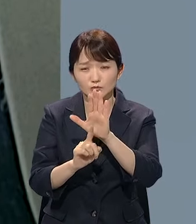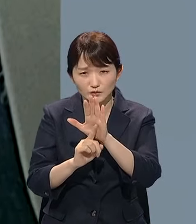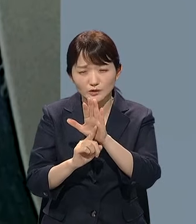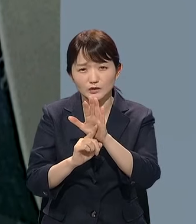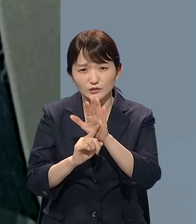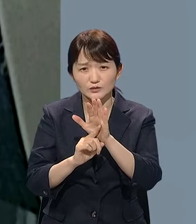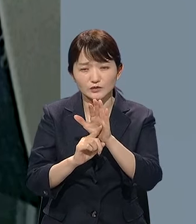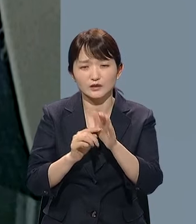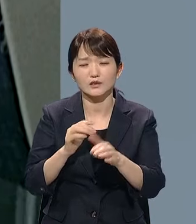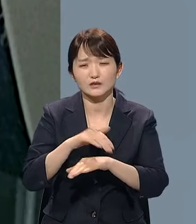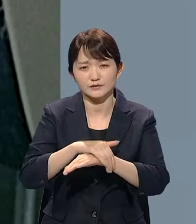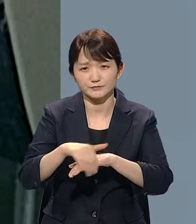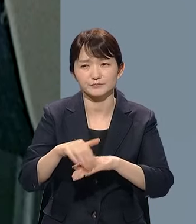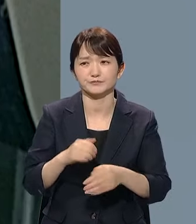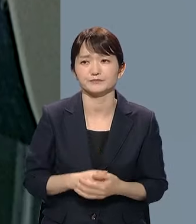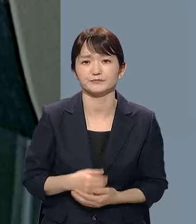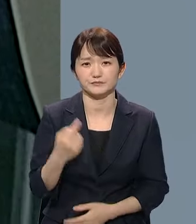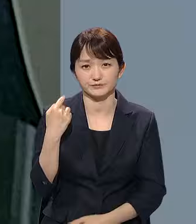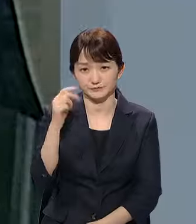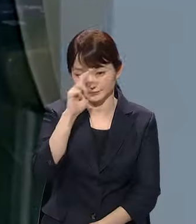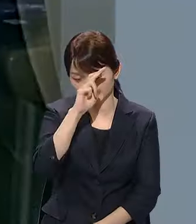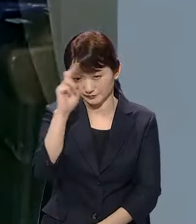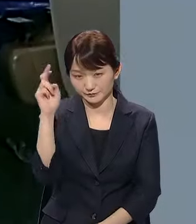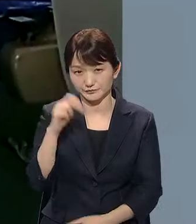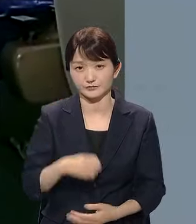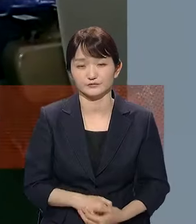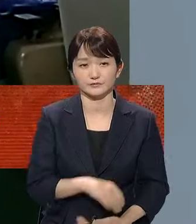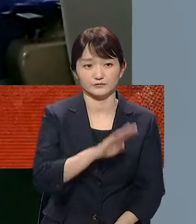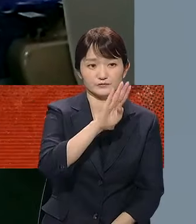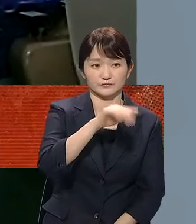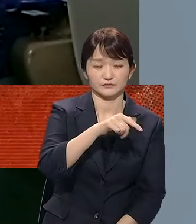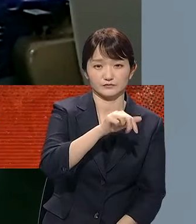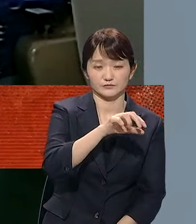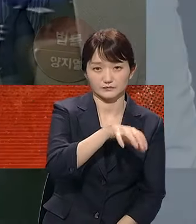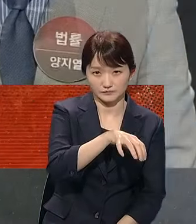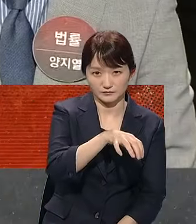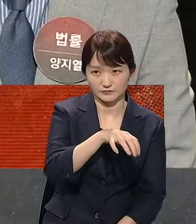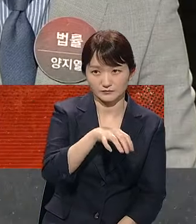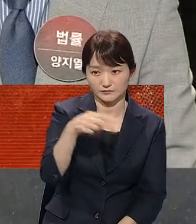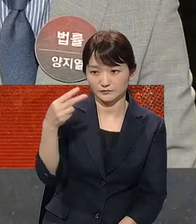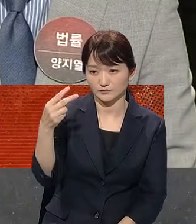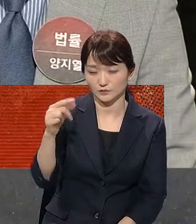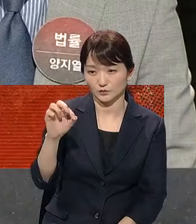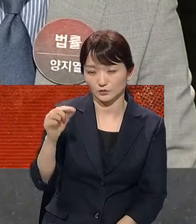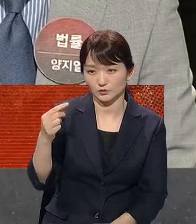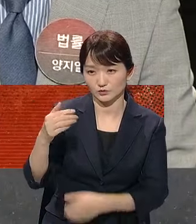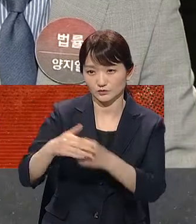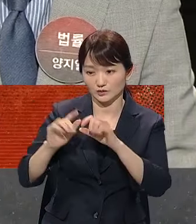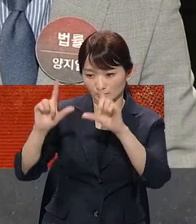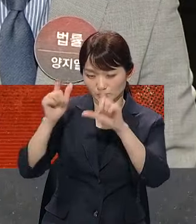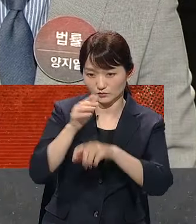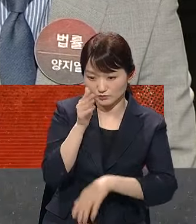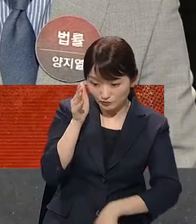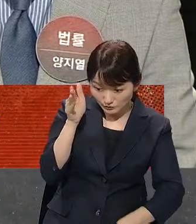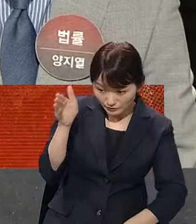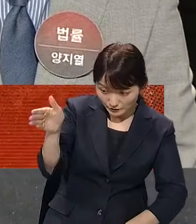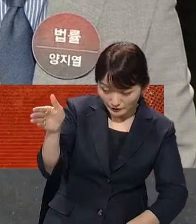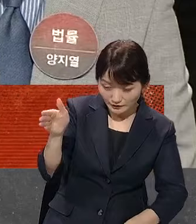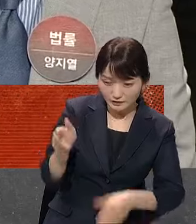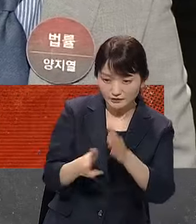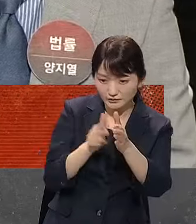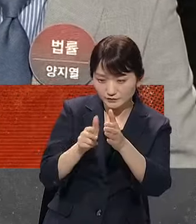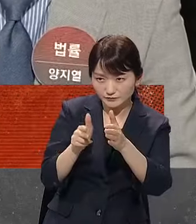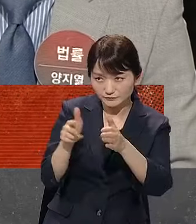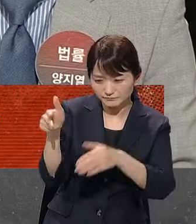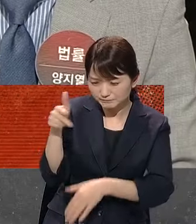저 저모습 어제 오후에 북영천 동대로 가는 열차 안에서 찍힌 모자라고 합니다 어머니 아들인데 뭐